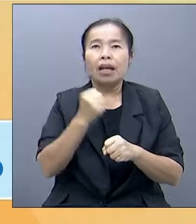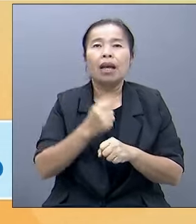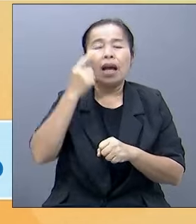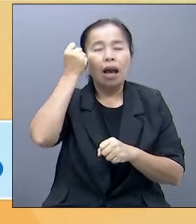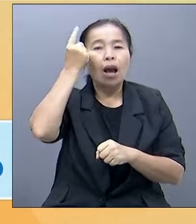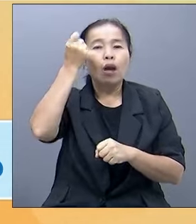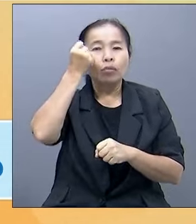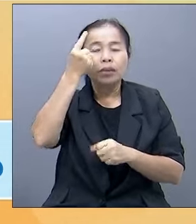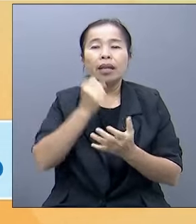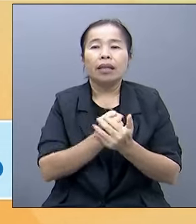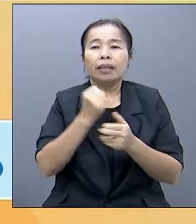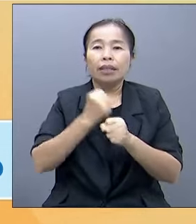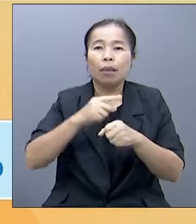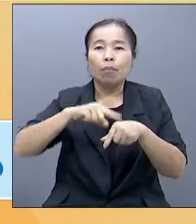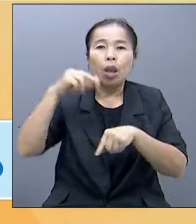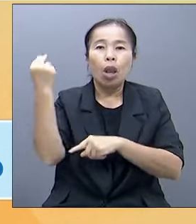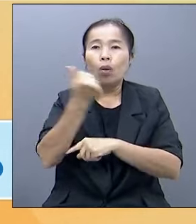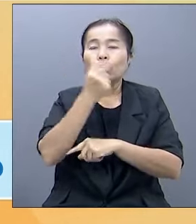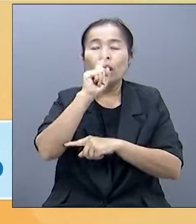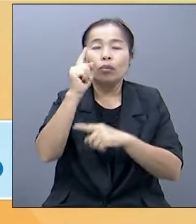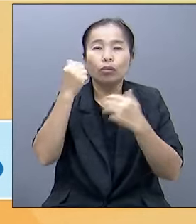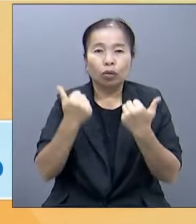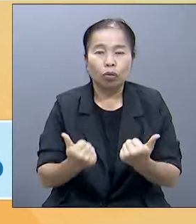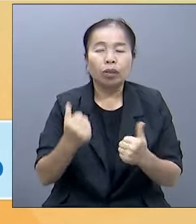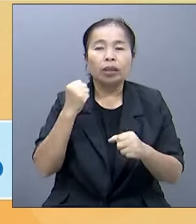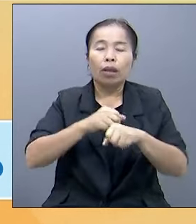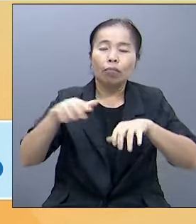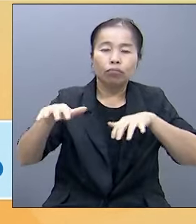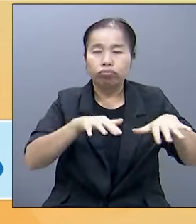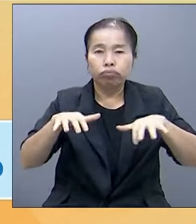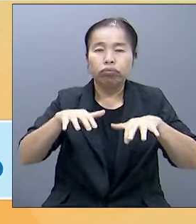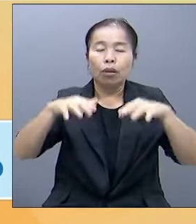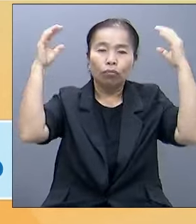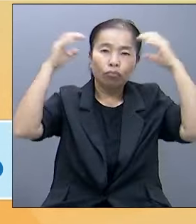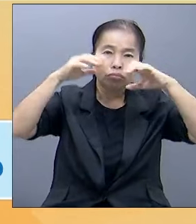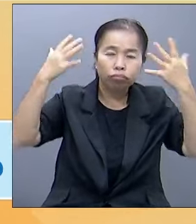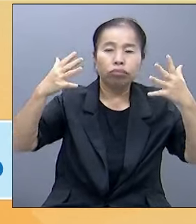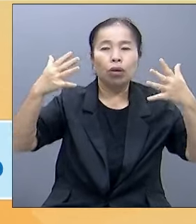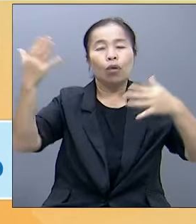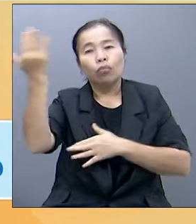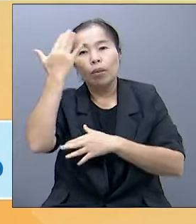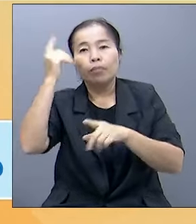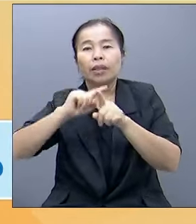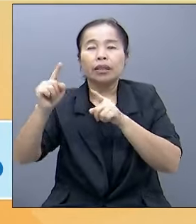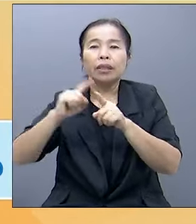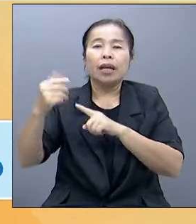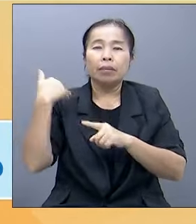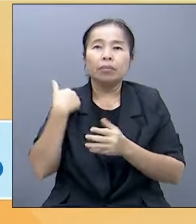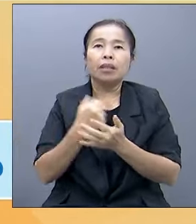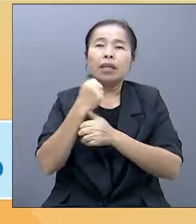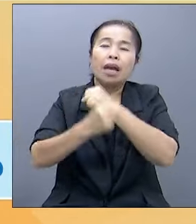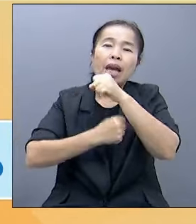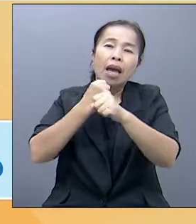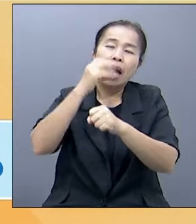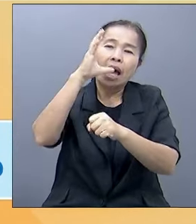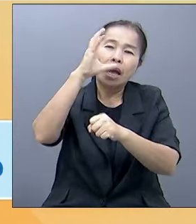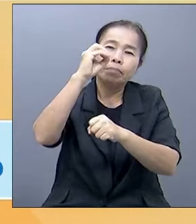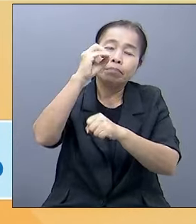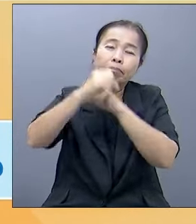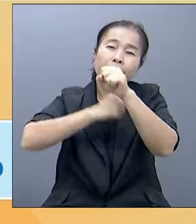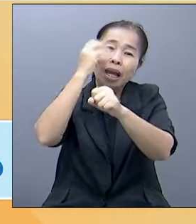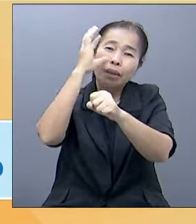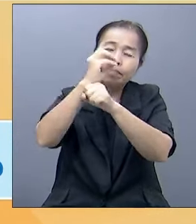างมันเร็วพูดกันหลักวันว่าน ะ ภัยพิบัติภัยธรรมชาติอะไรที่มันเมื่อก่อนไม่เคยมี50ปีมีครั้งนึง มันก็เกิดขึ้นวันนี้